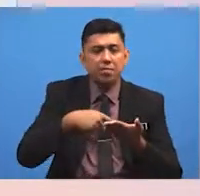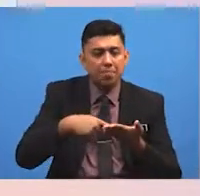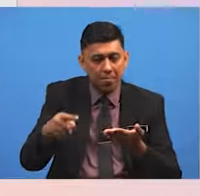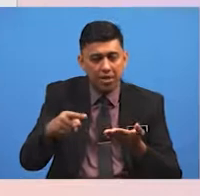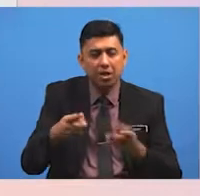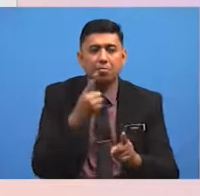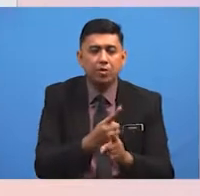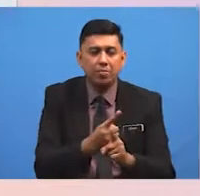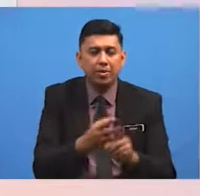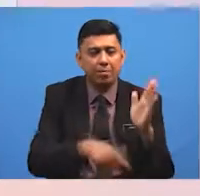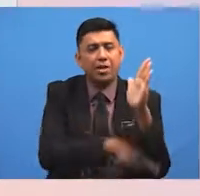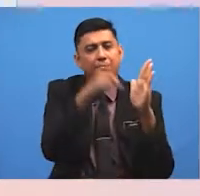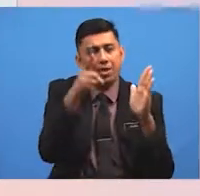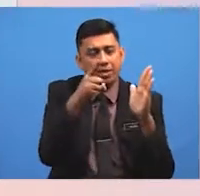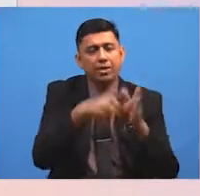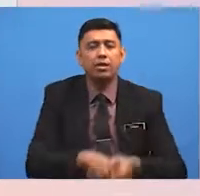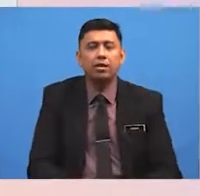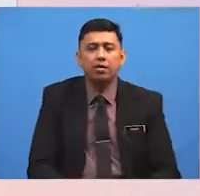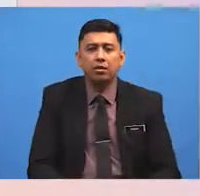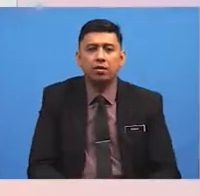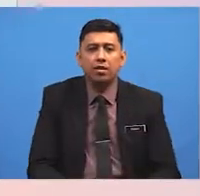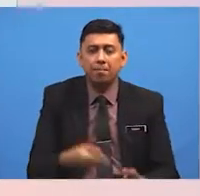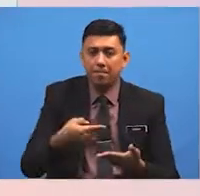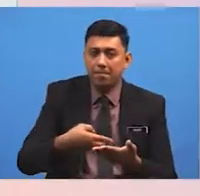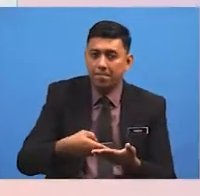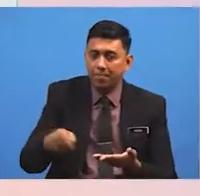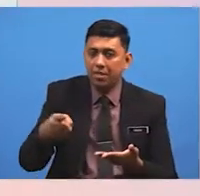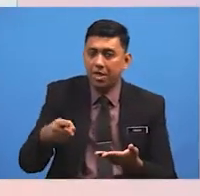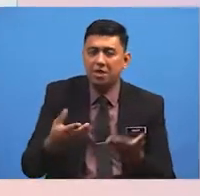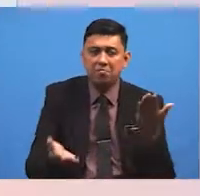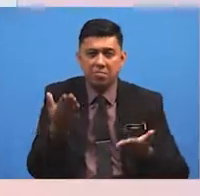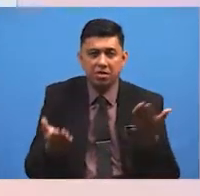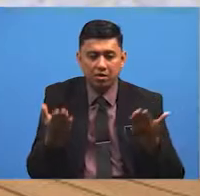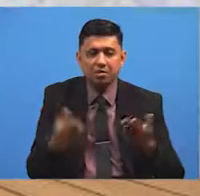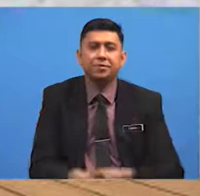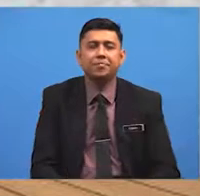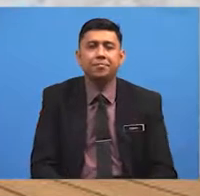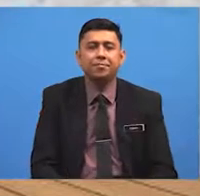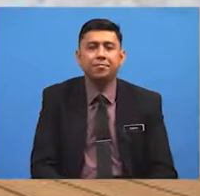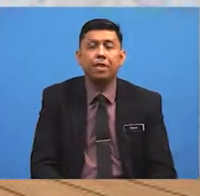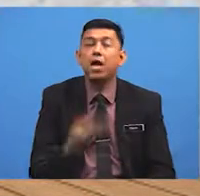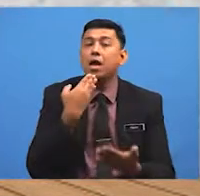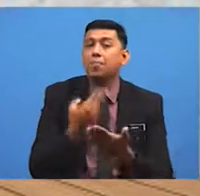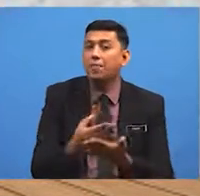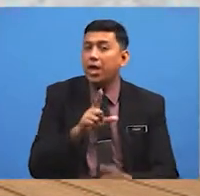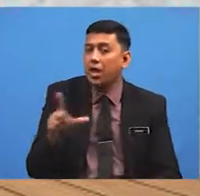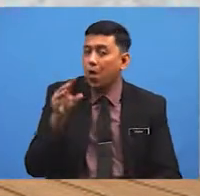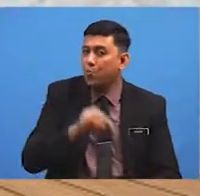sebenarnya melebihi daripada pembayarannya dingin Baiklah